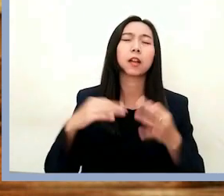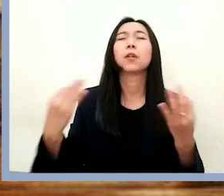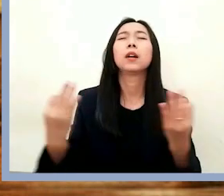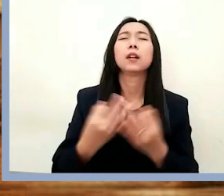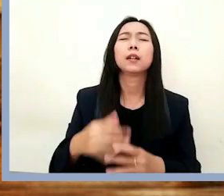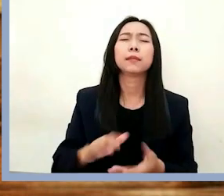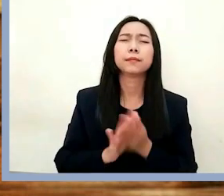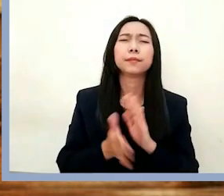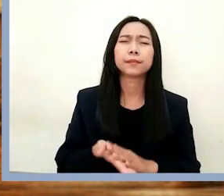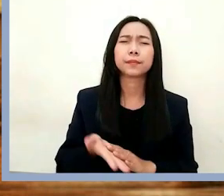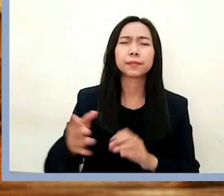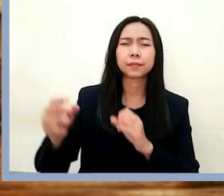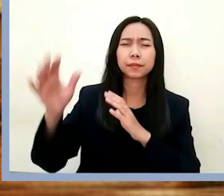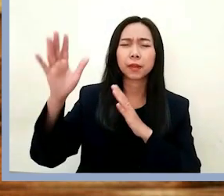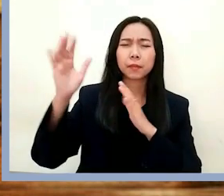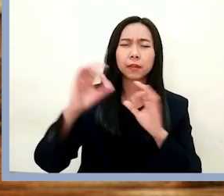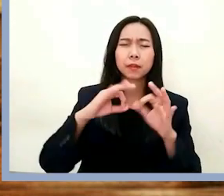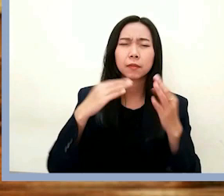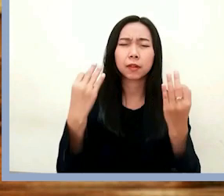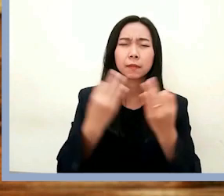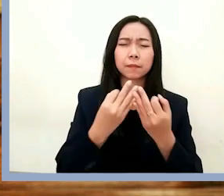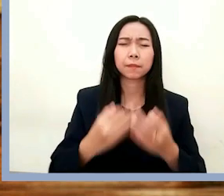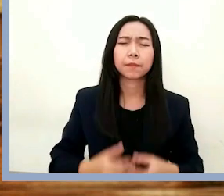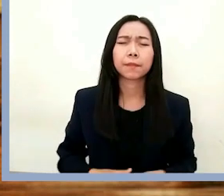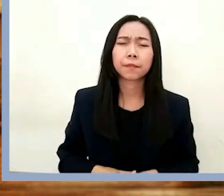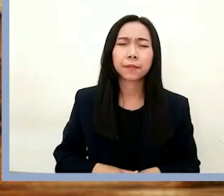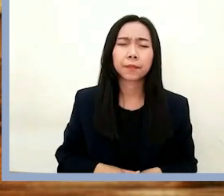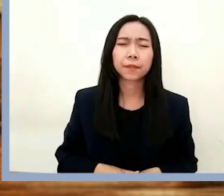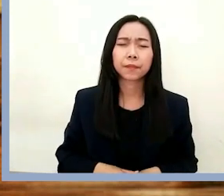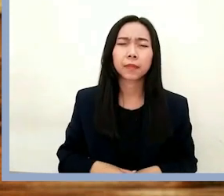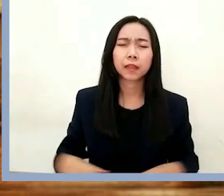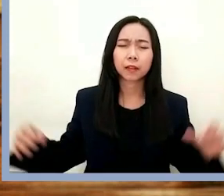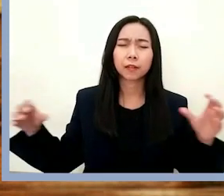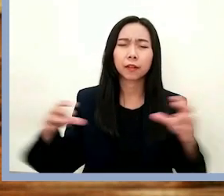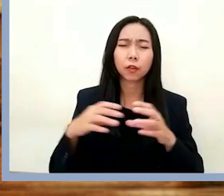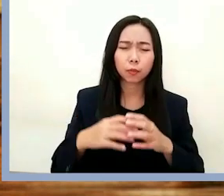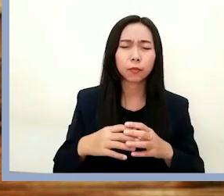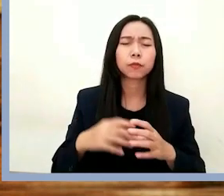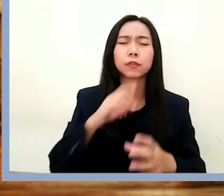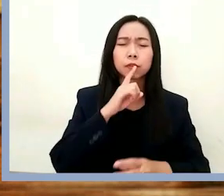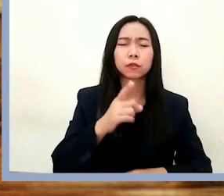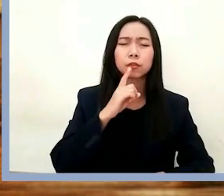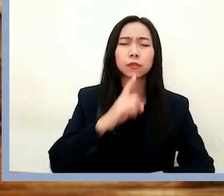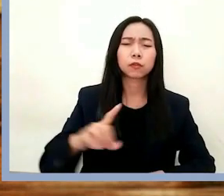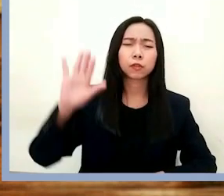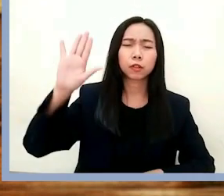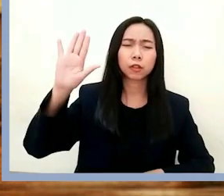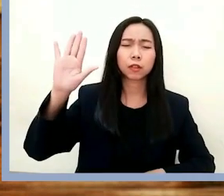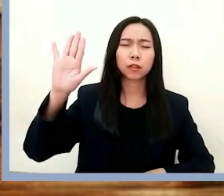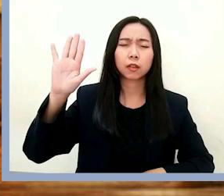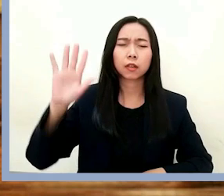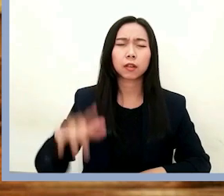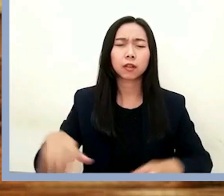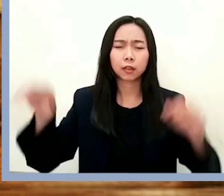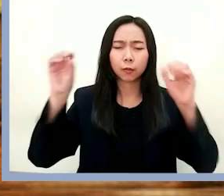Oleh karena itu bapak keluarga merupakan komunitas yang sungguh-sungguh engkau tetapkan dan